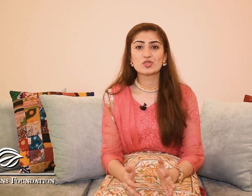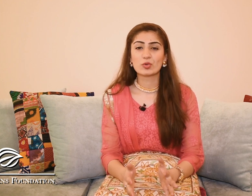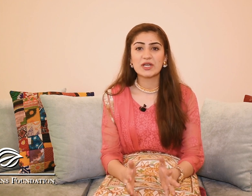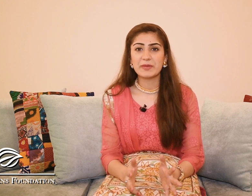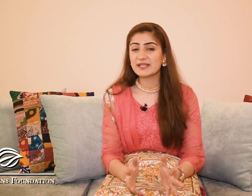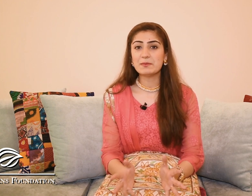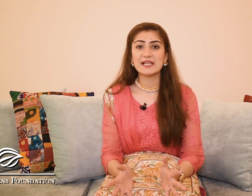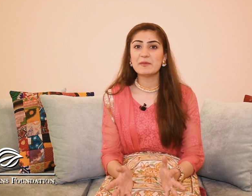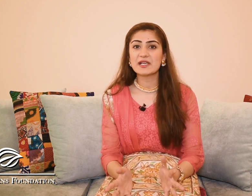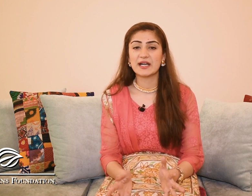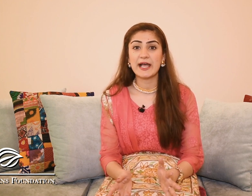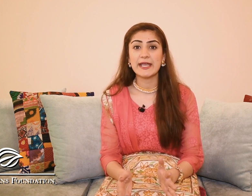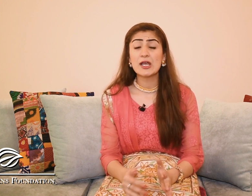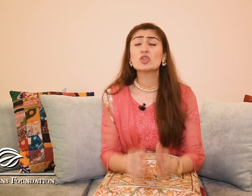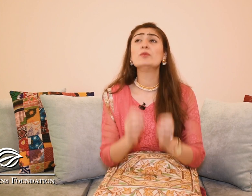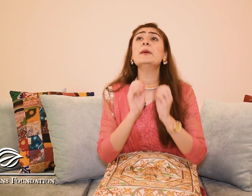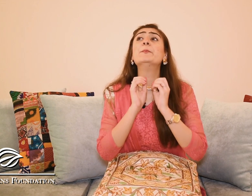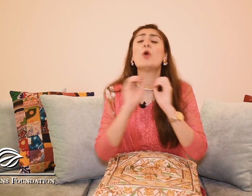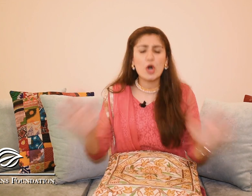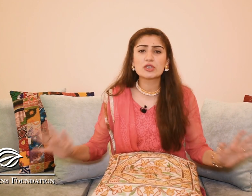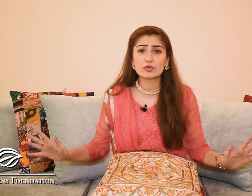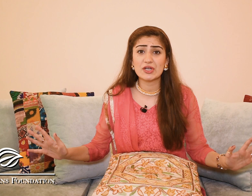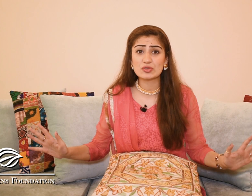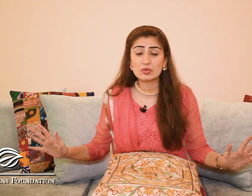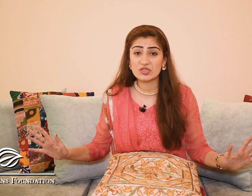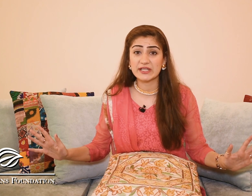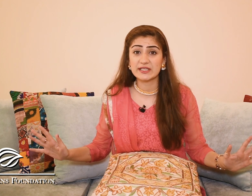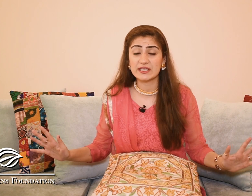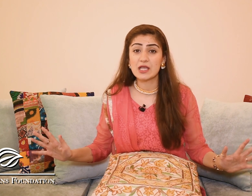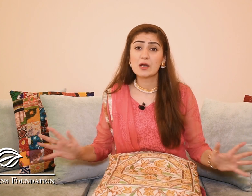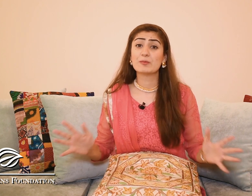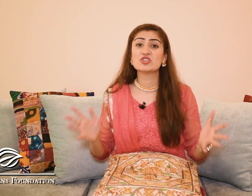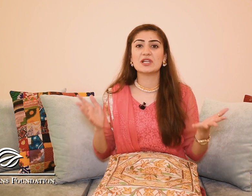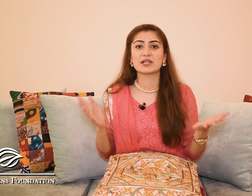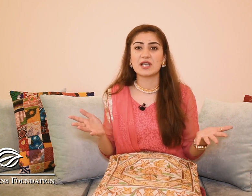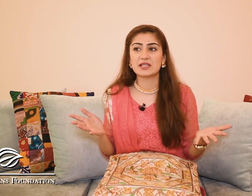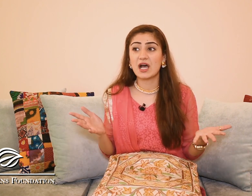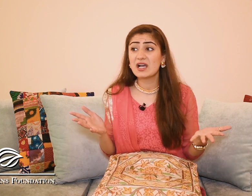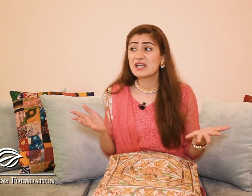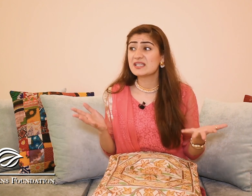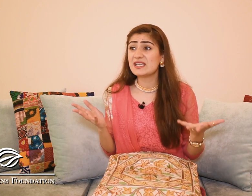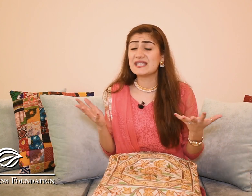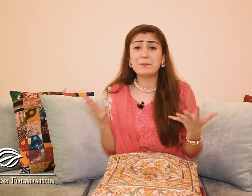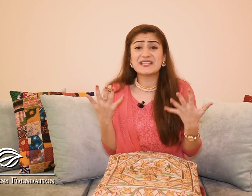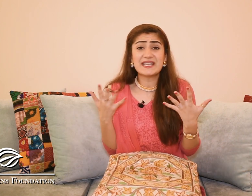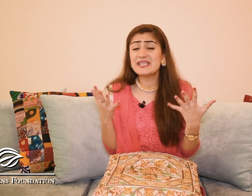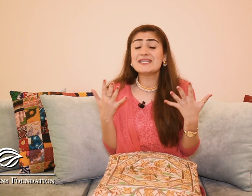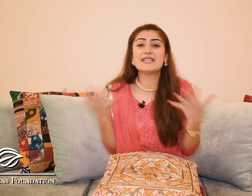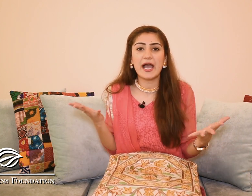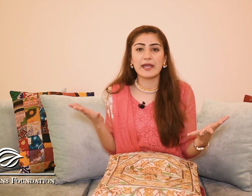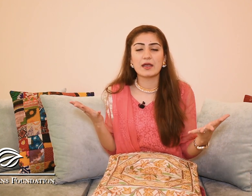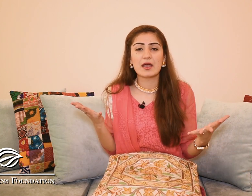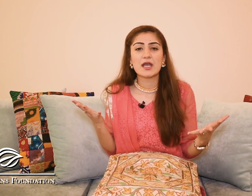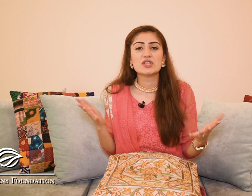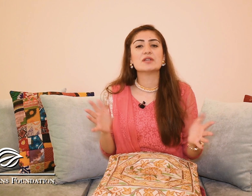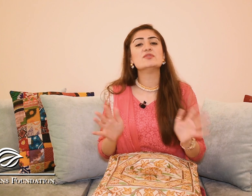इंसान जोकर बन के मेले में खड़ा है तो मैं बहुत रोना शुरू हो जाती थी. मुझे लगता था कि ये पता नहीं